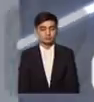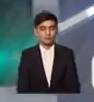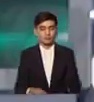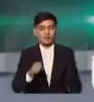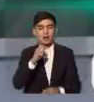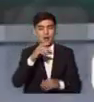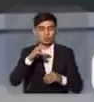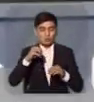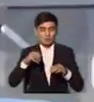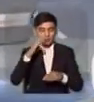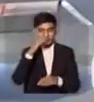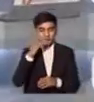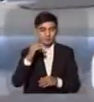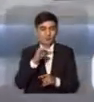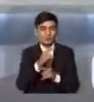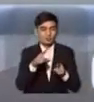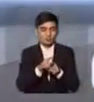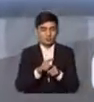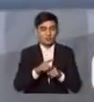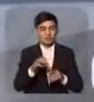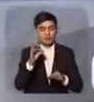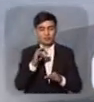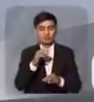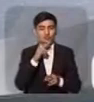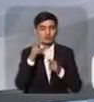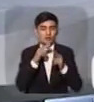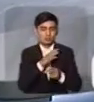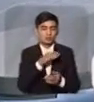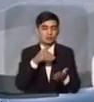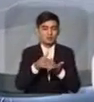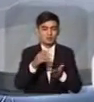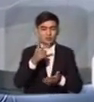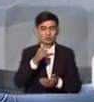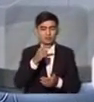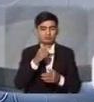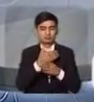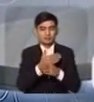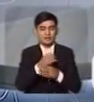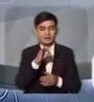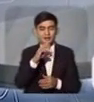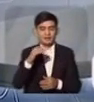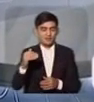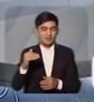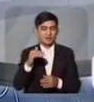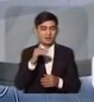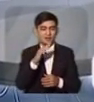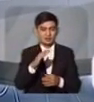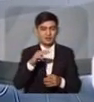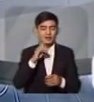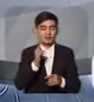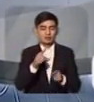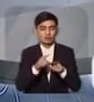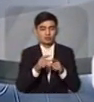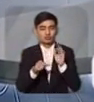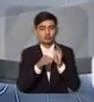В Актобе отец ребенка с особыми потребностями жалуется на то, что им отказали в услугах инватакси. Поэтому шестиклассник в